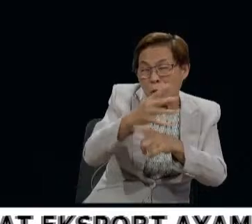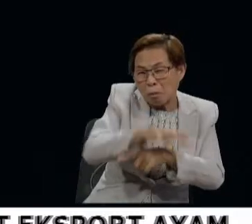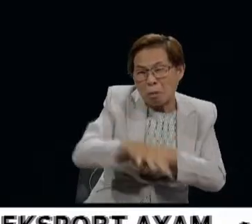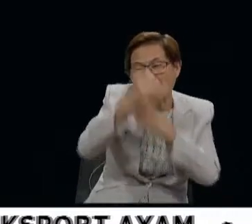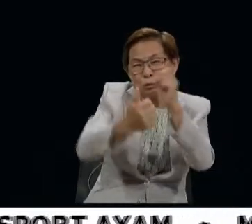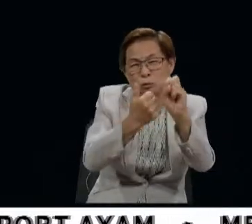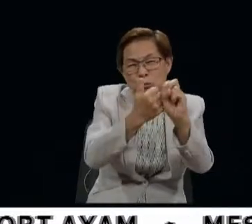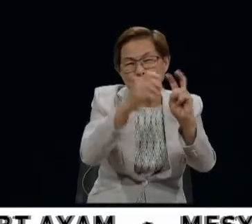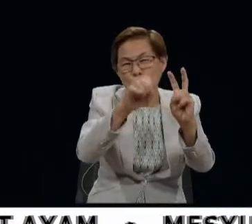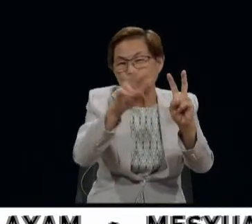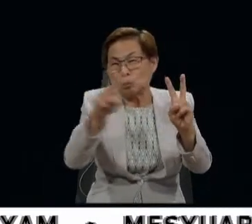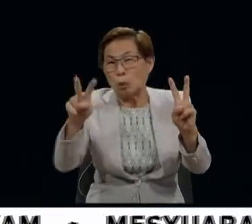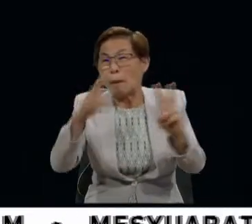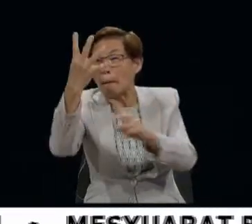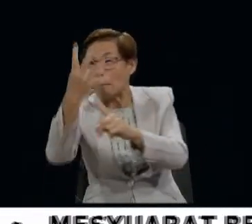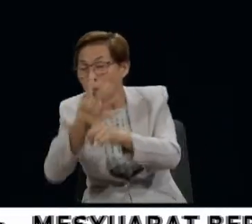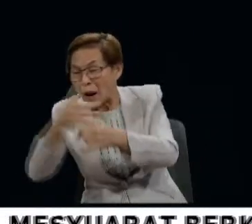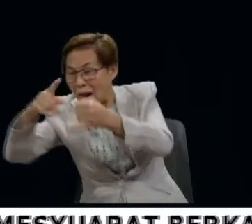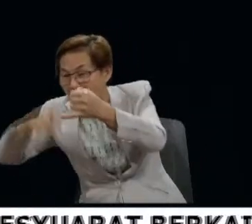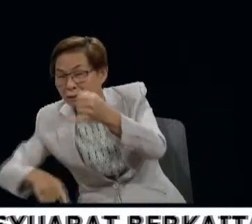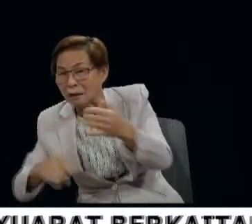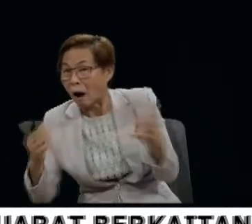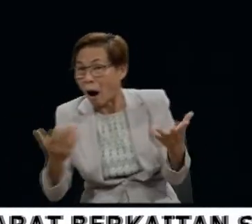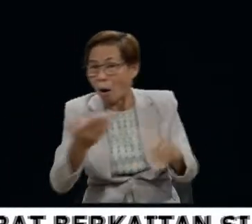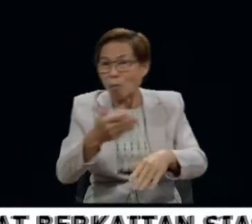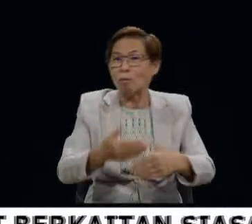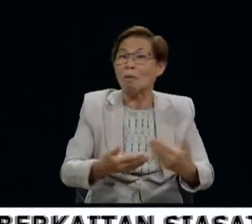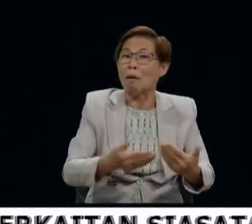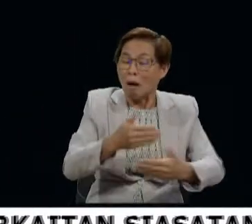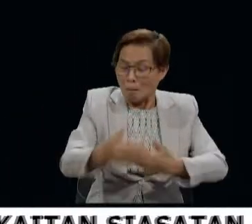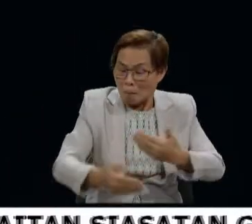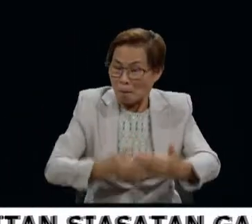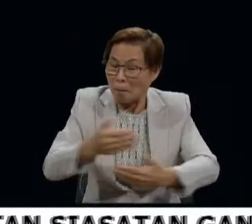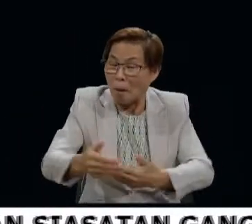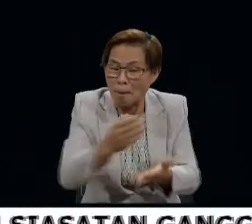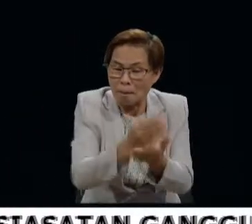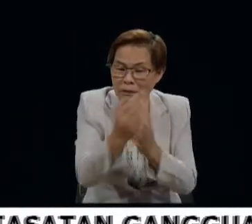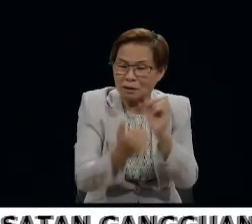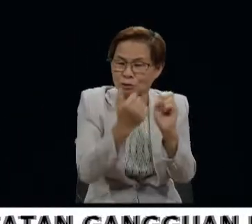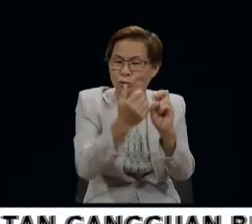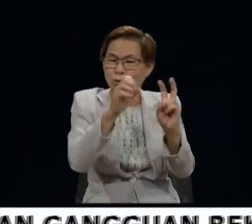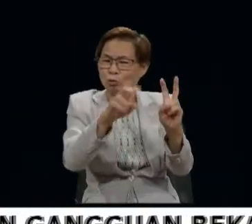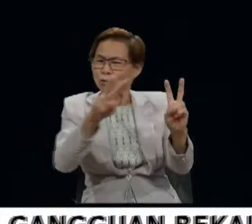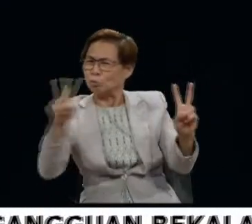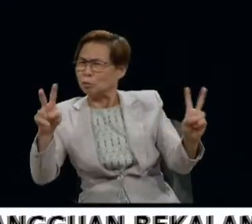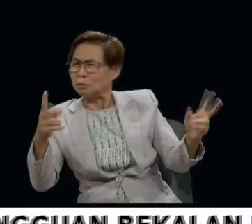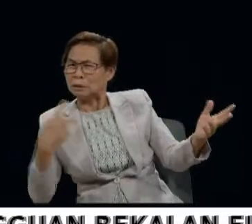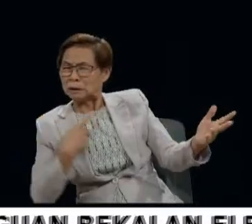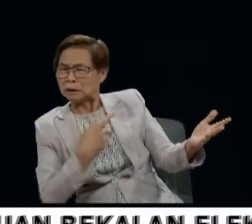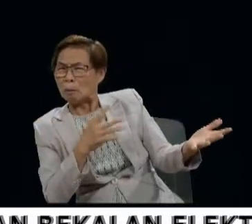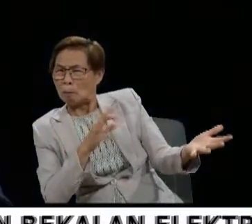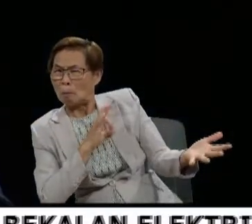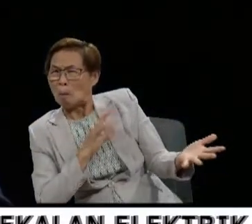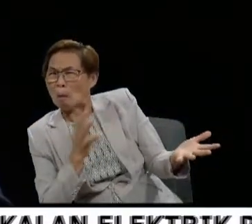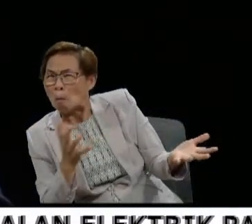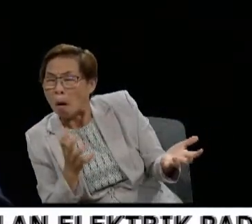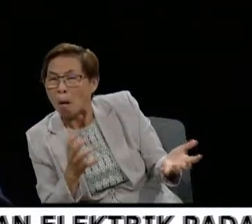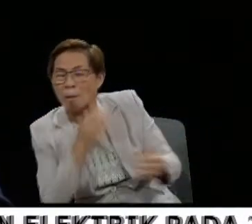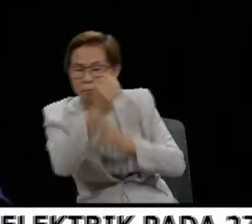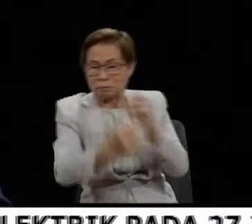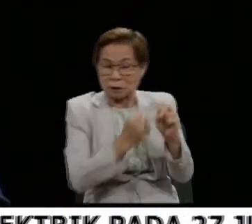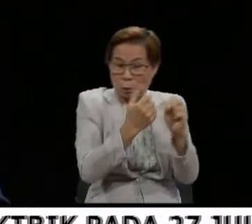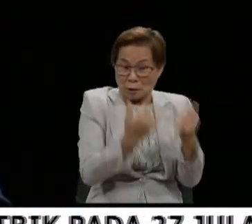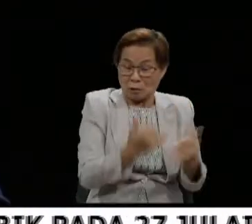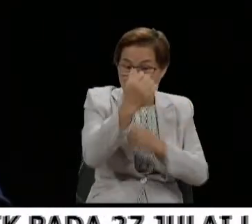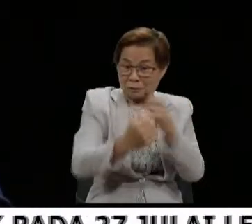2022 ini bagaimana dengan prestasi bajet 2022 terlebih dahulu Kalau boleh kita tahu Datuk Seri terima kasih kita pada tahun ni